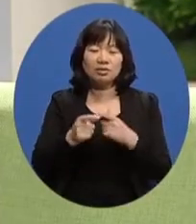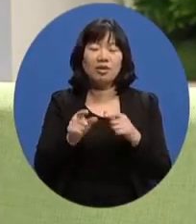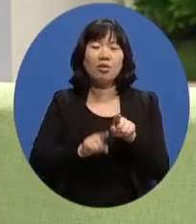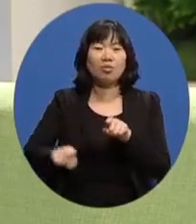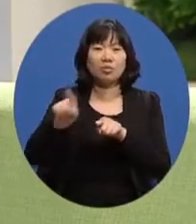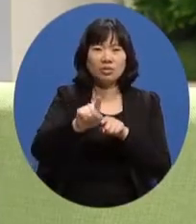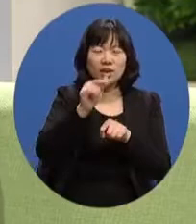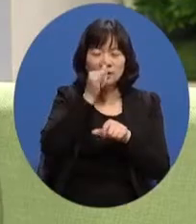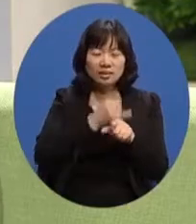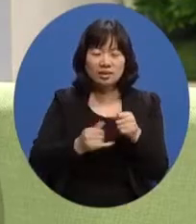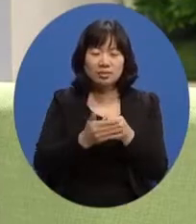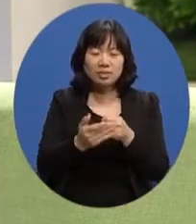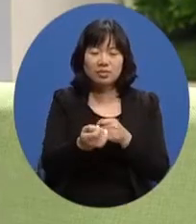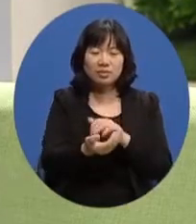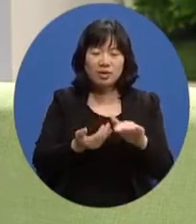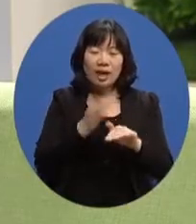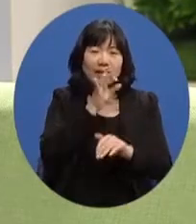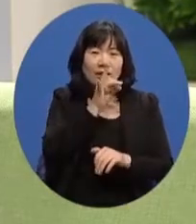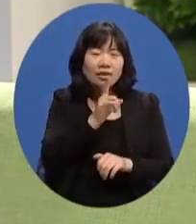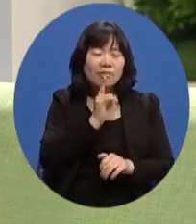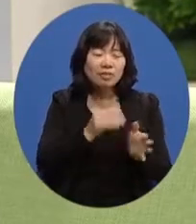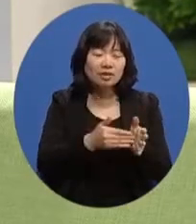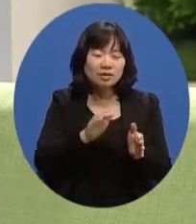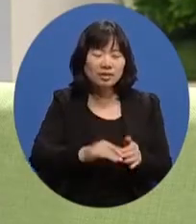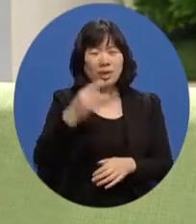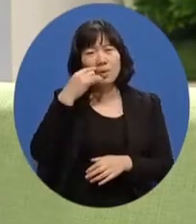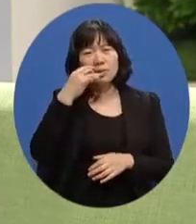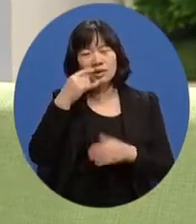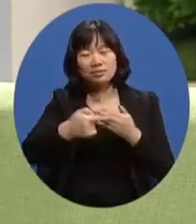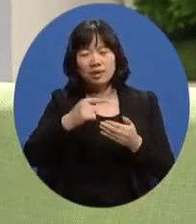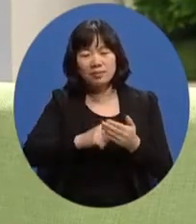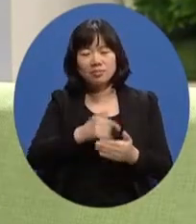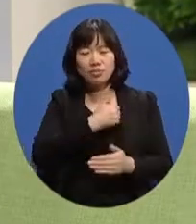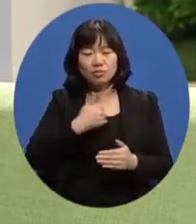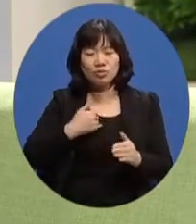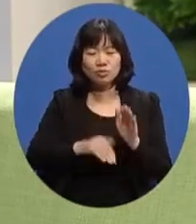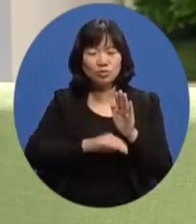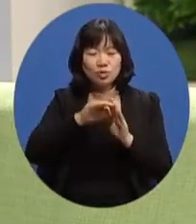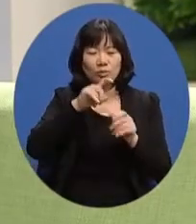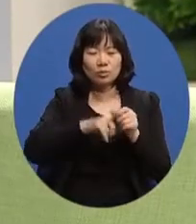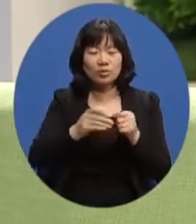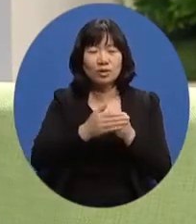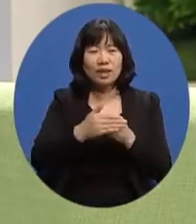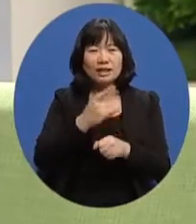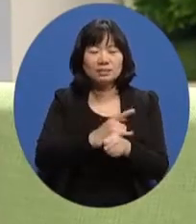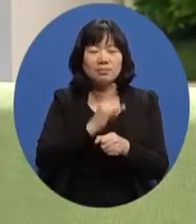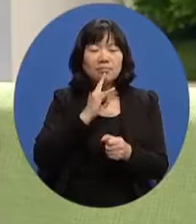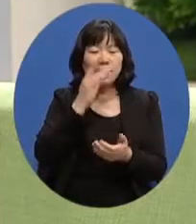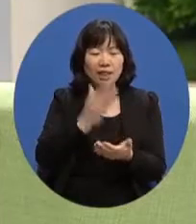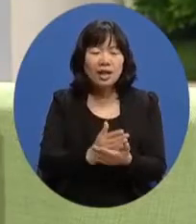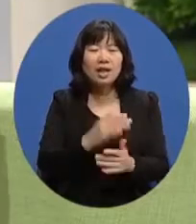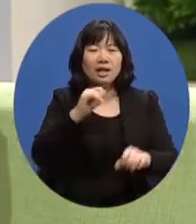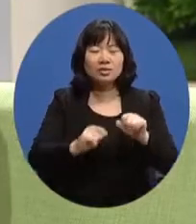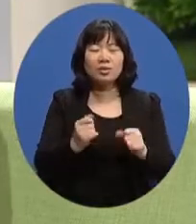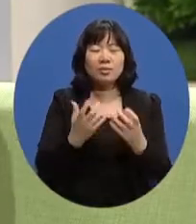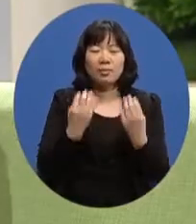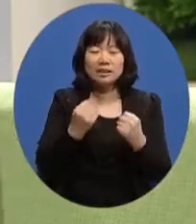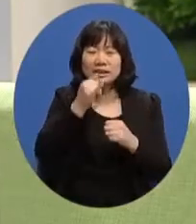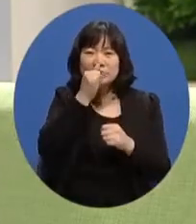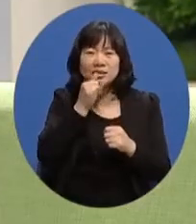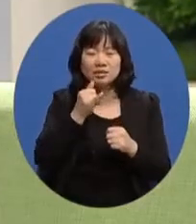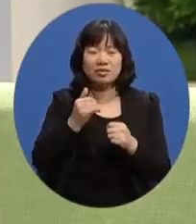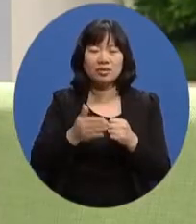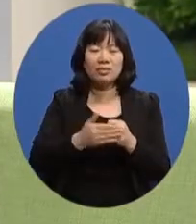때문에 좀 전에 안 된다라고 했어도 이제 호기심을 충족하기 위해서 하지 말라는 행동들을 정말 이제 많이 하게 돼요. 그래서 이제 굉장히